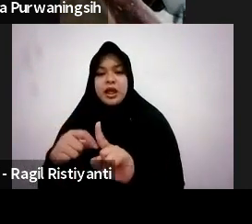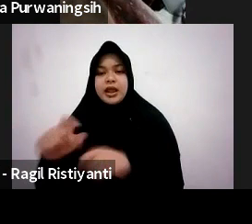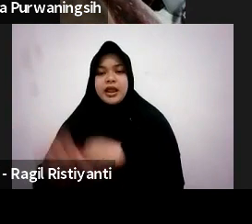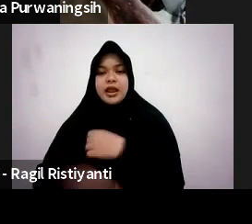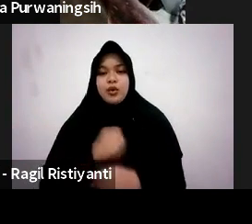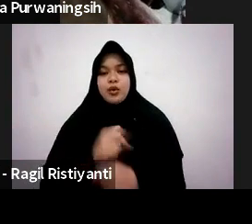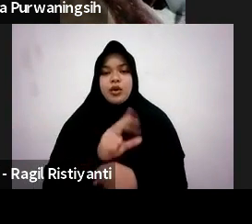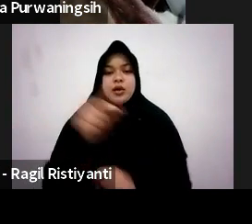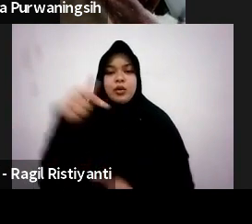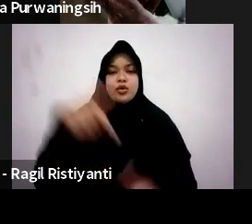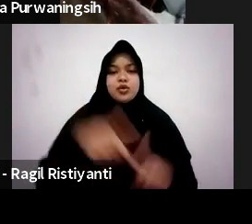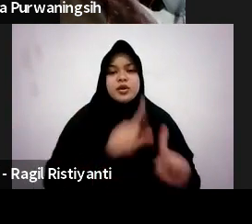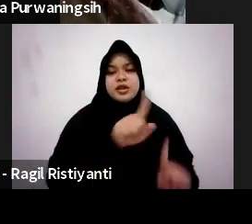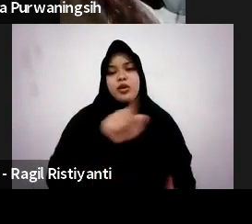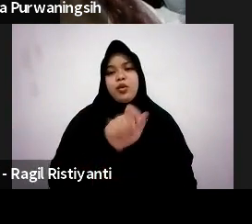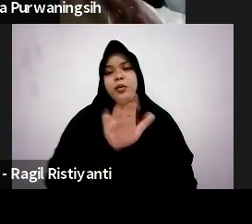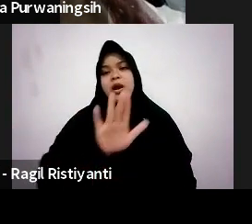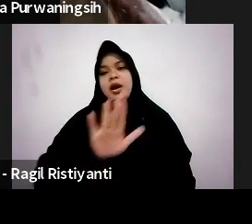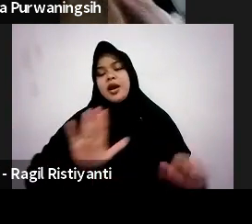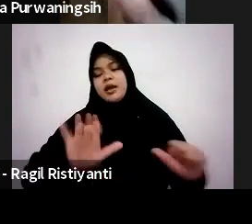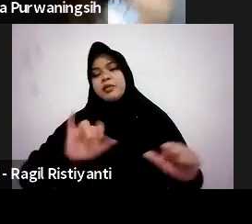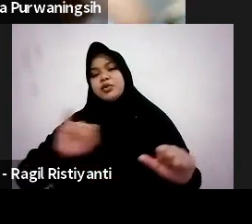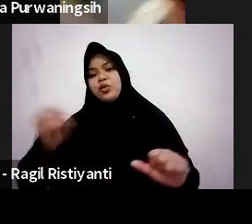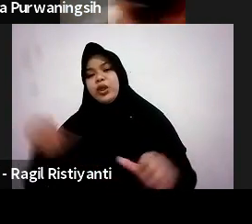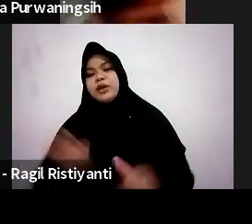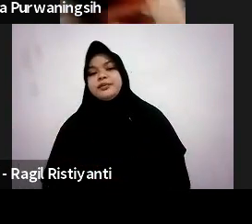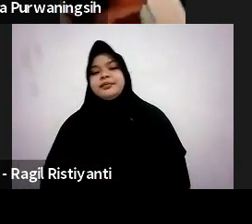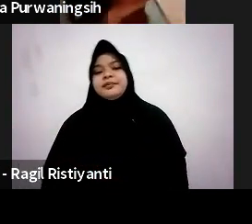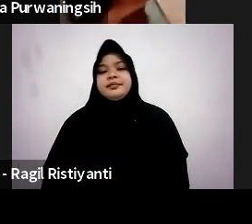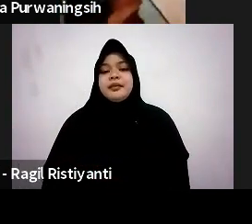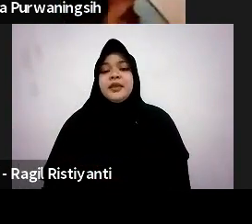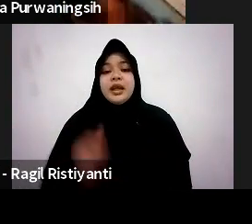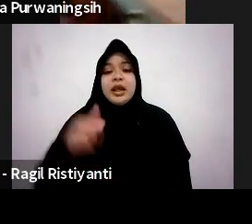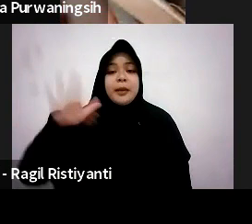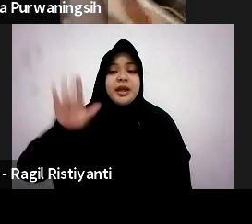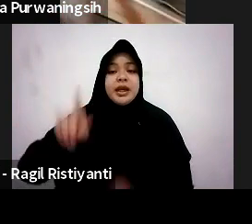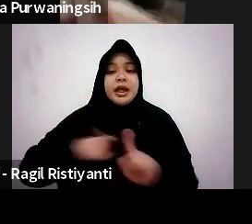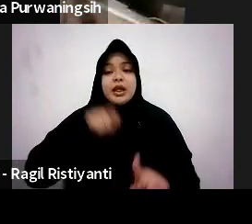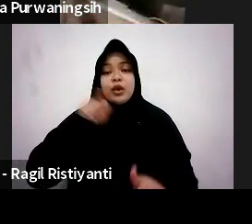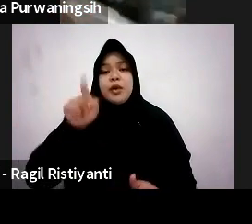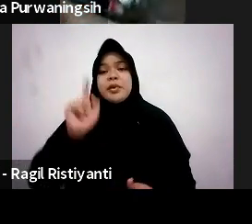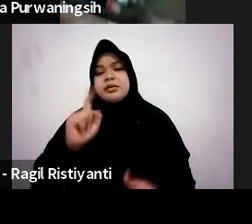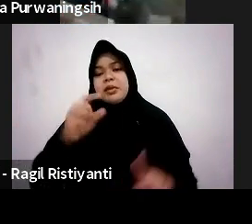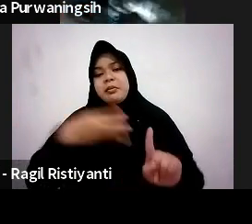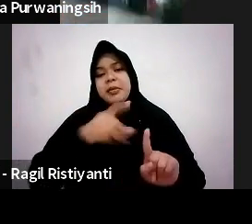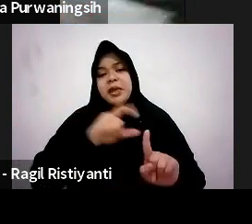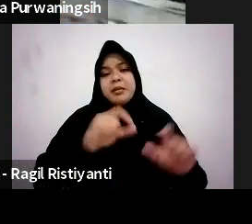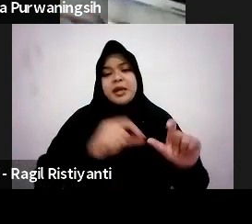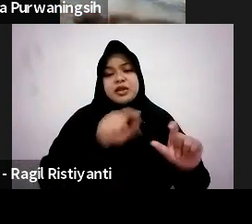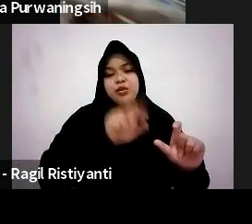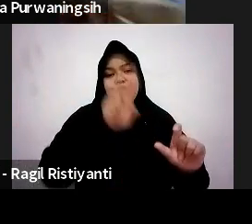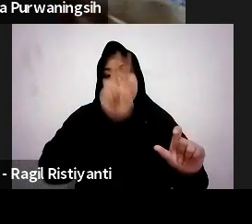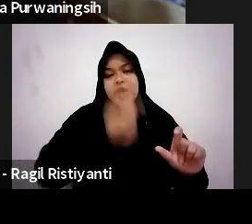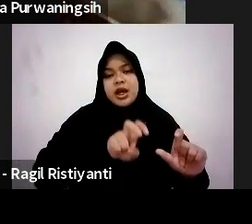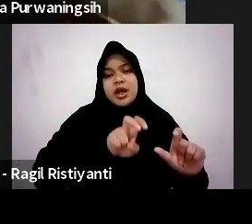1,6 juta ini lebih dari itu karena BPS itu menggunakan eh bernama Hai